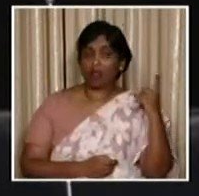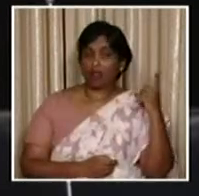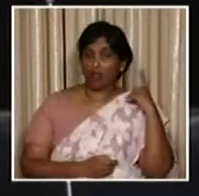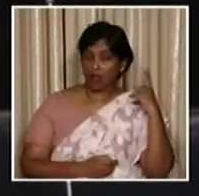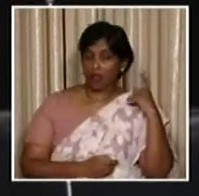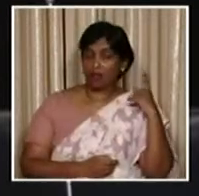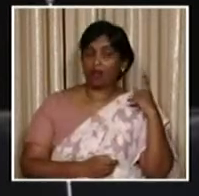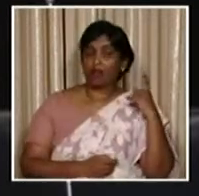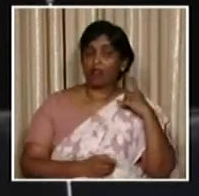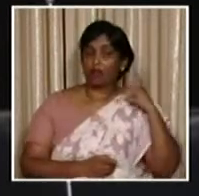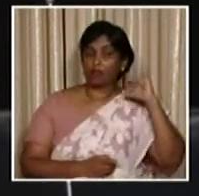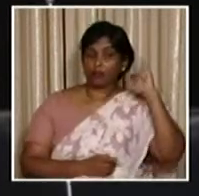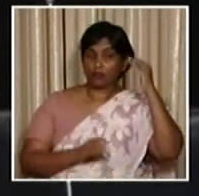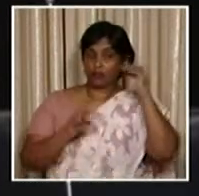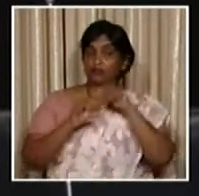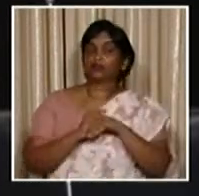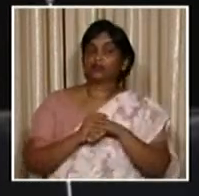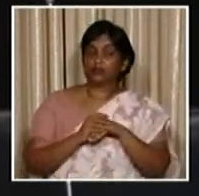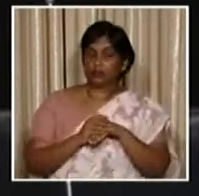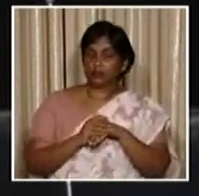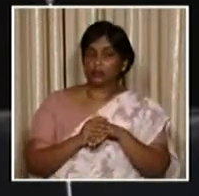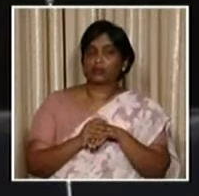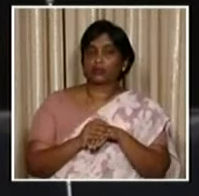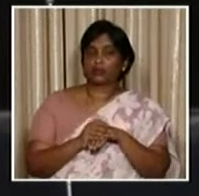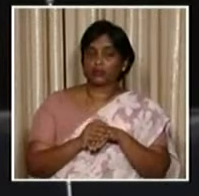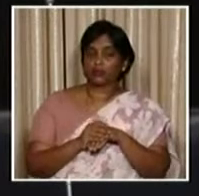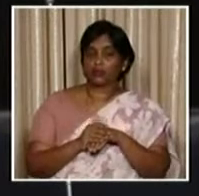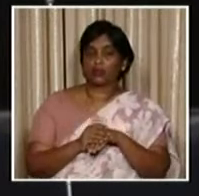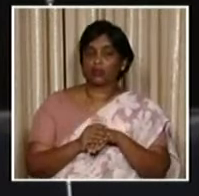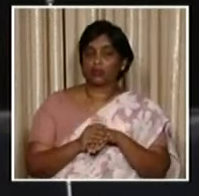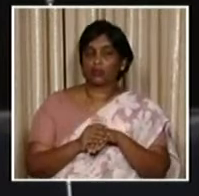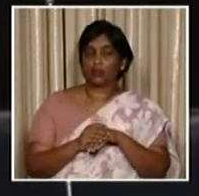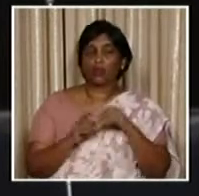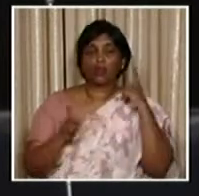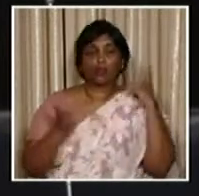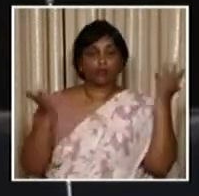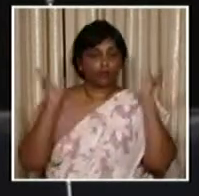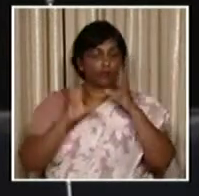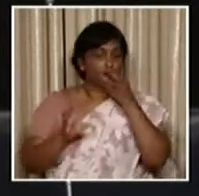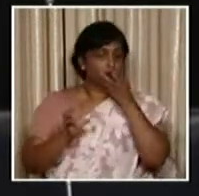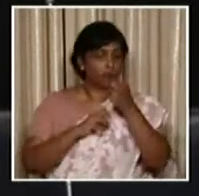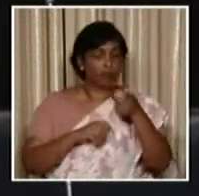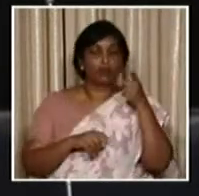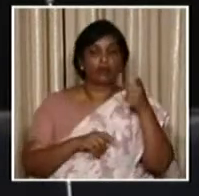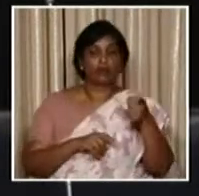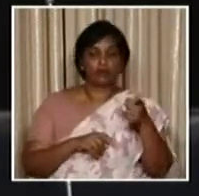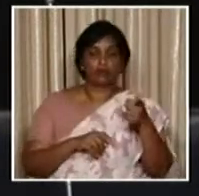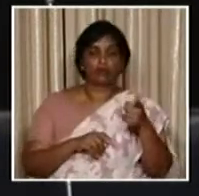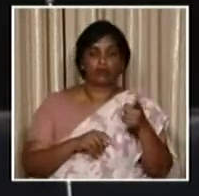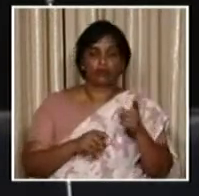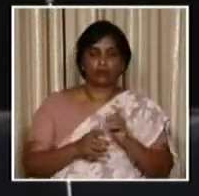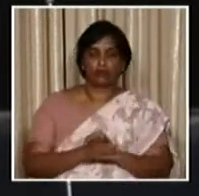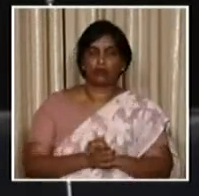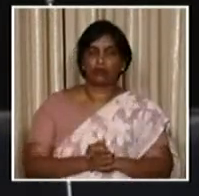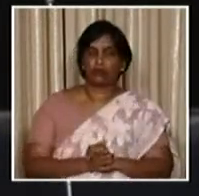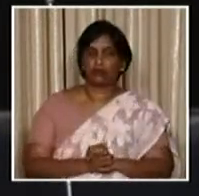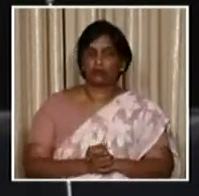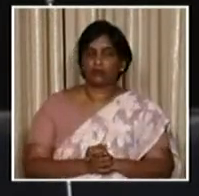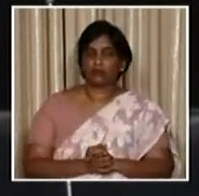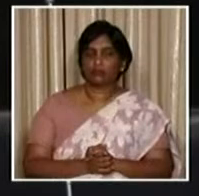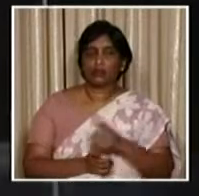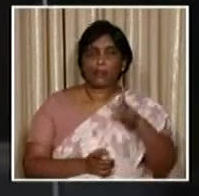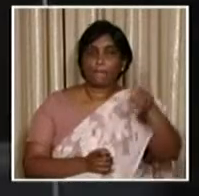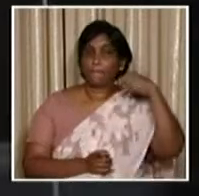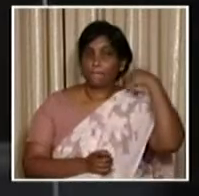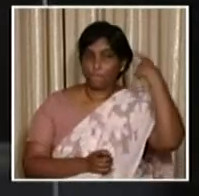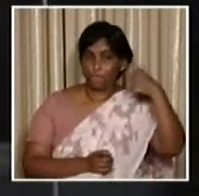හමුදාවේ හමුදාපති විදියට ඉන්නකොට මෙයාගේ හමුදා හඳ උරට ගහලා මේ ඒවට මම උත්තර දෙන්නම්. මේ